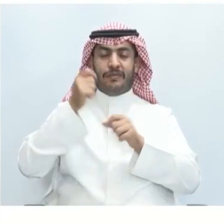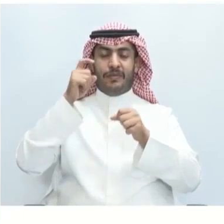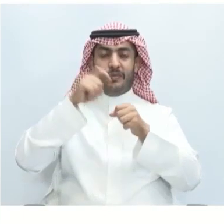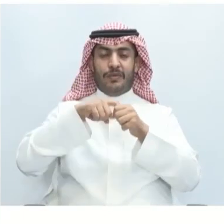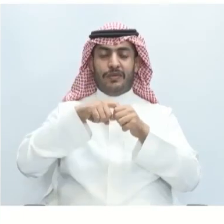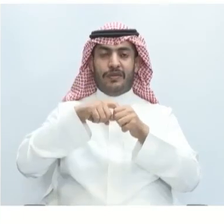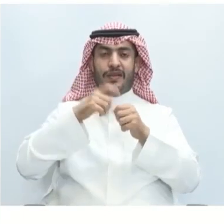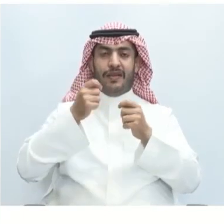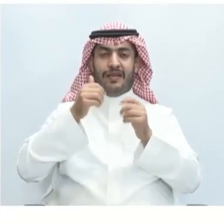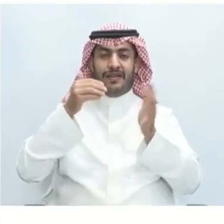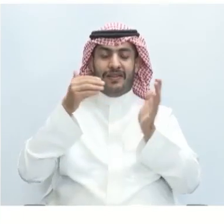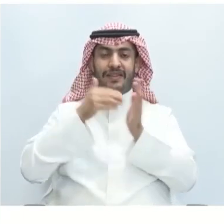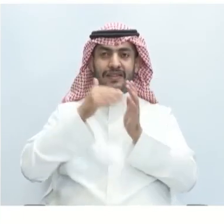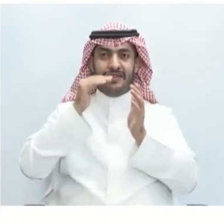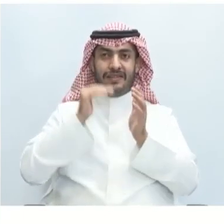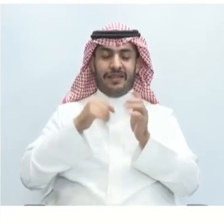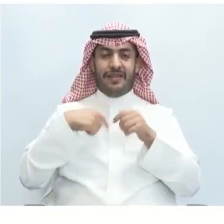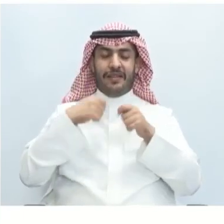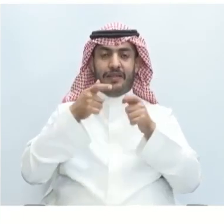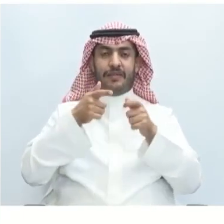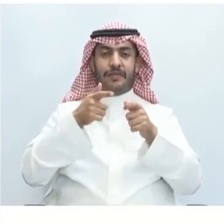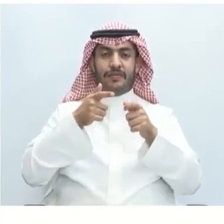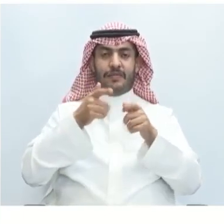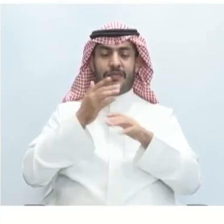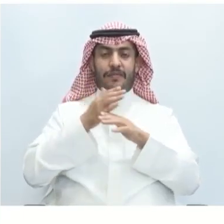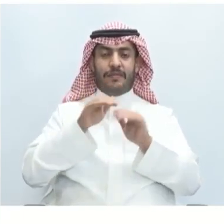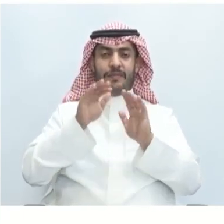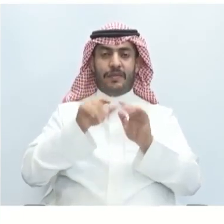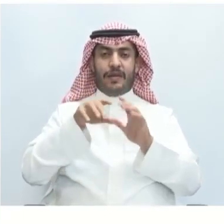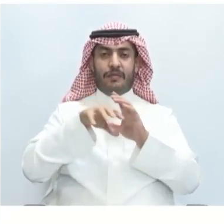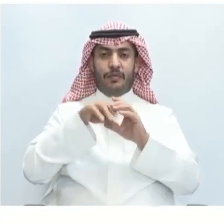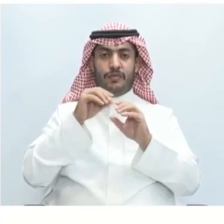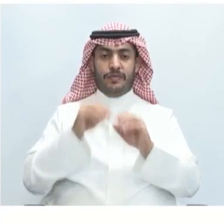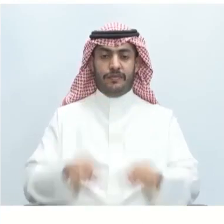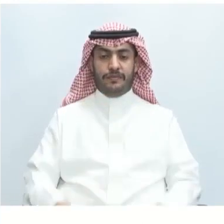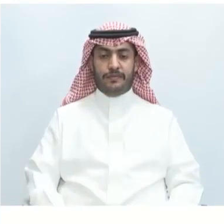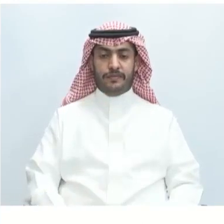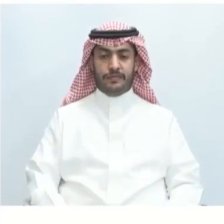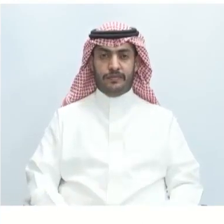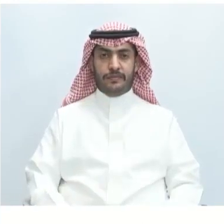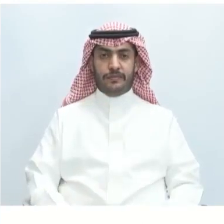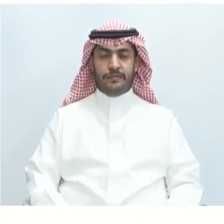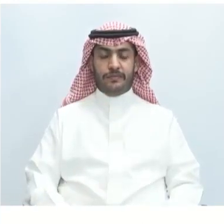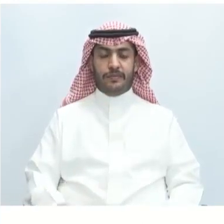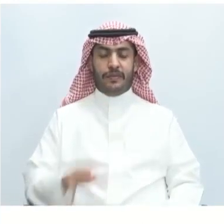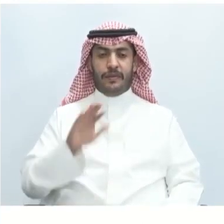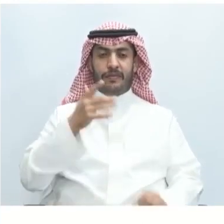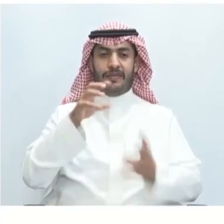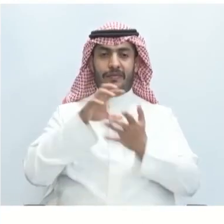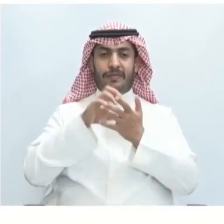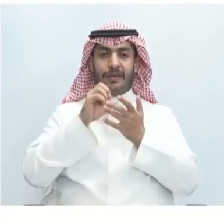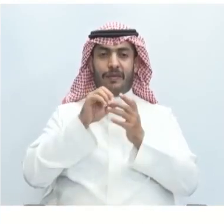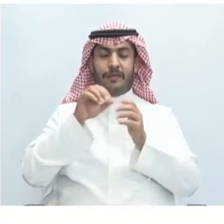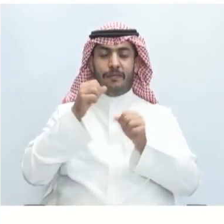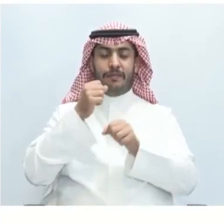الى ادنى تكلفه ممكنه لهذا المشروع بعد ذلك تنسخ البيانات على